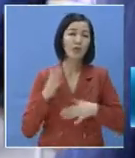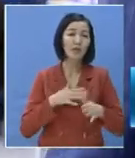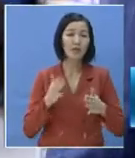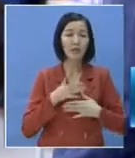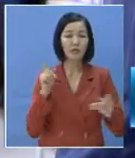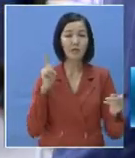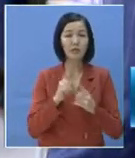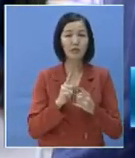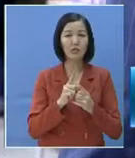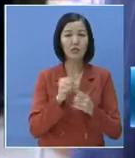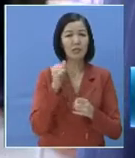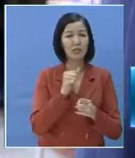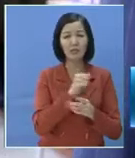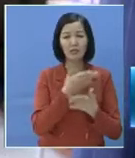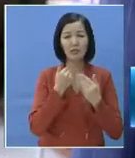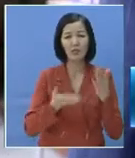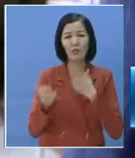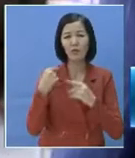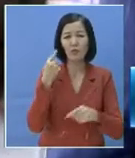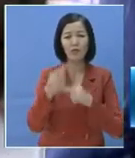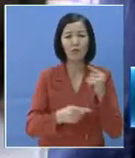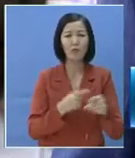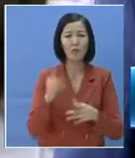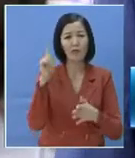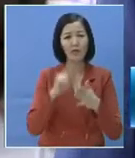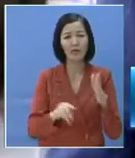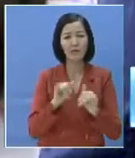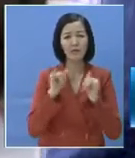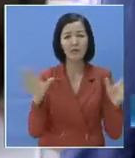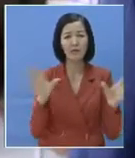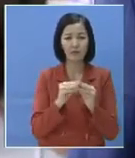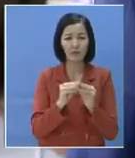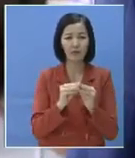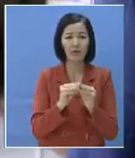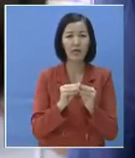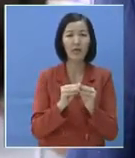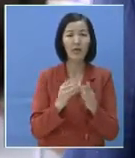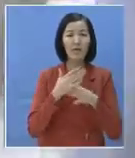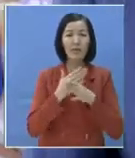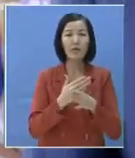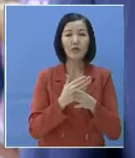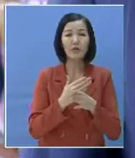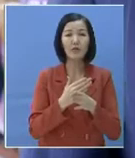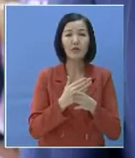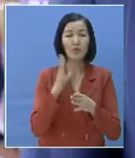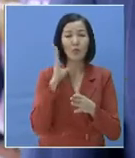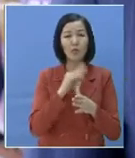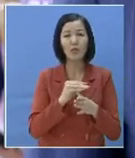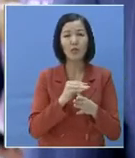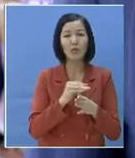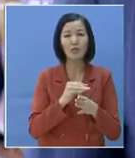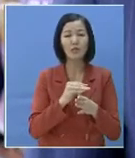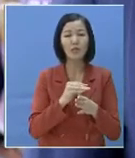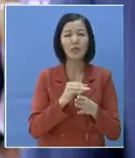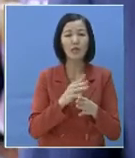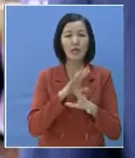ведь ни для кого не секрет, что испокон веков традиции и религии развиваются вместе. Ведь именно благодаря этому нам удалось в процессе